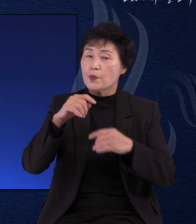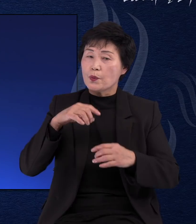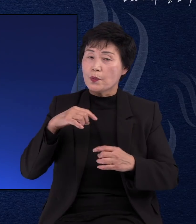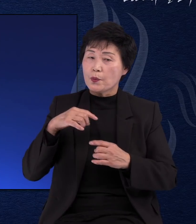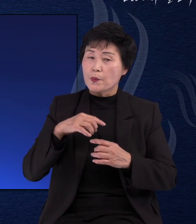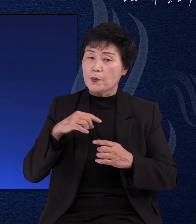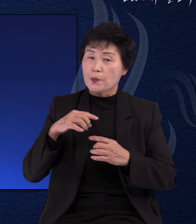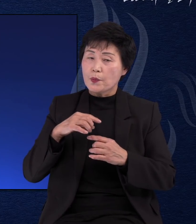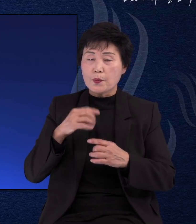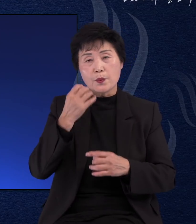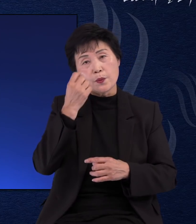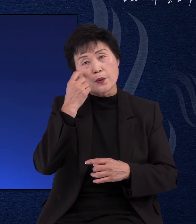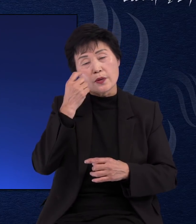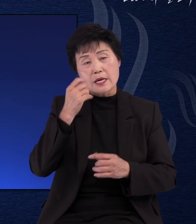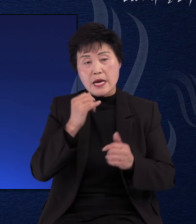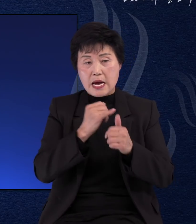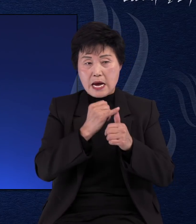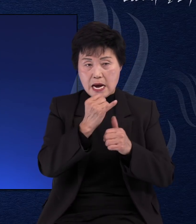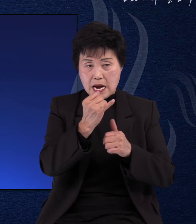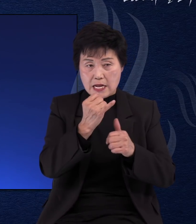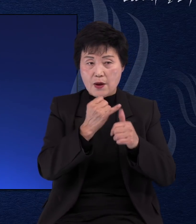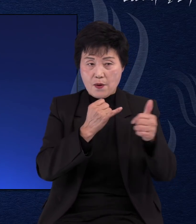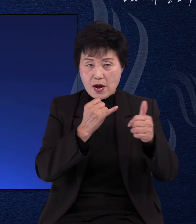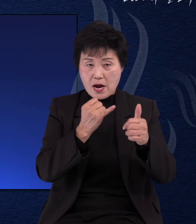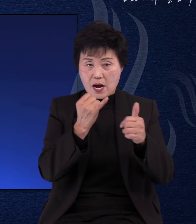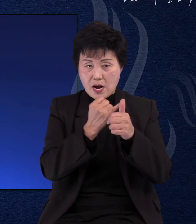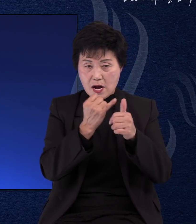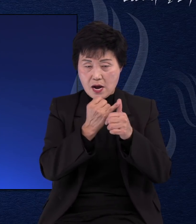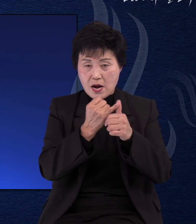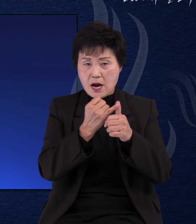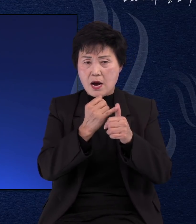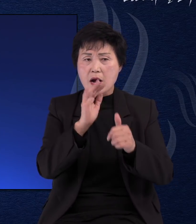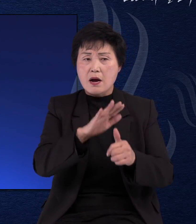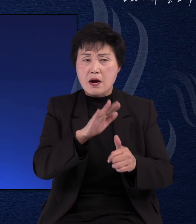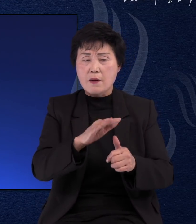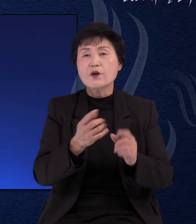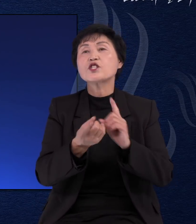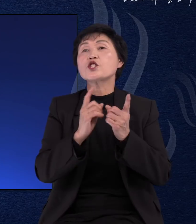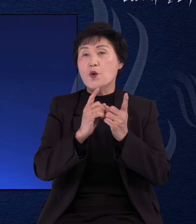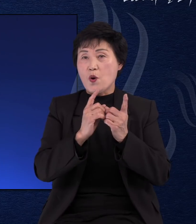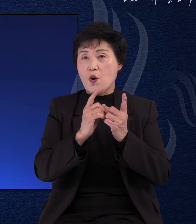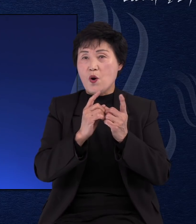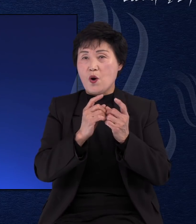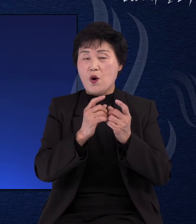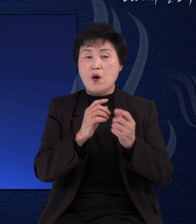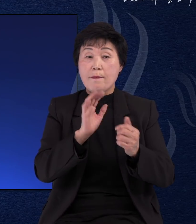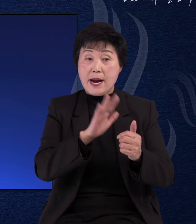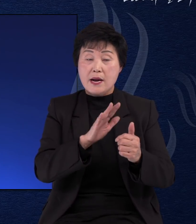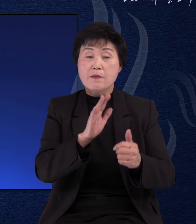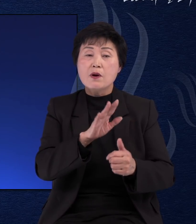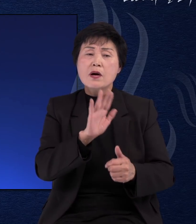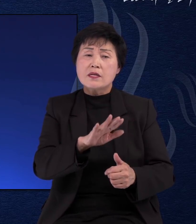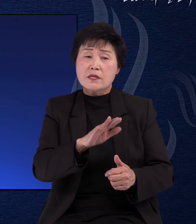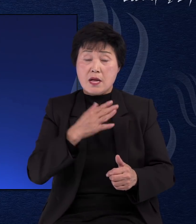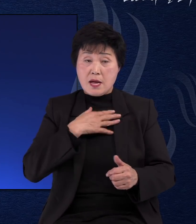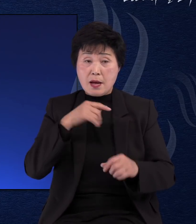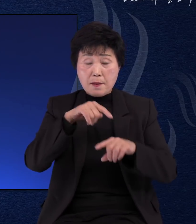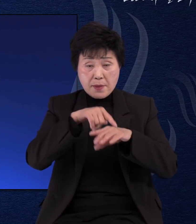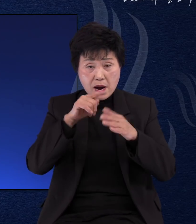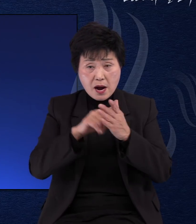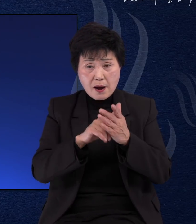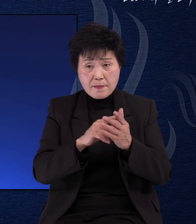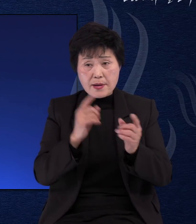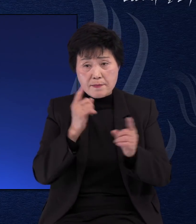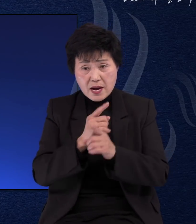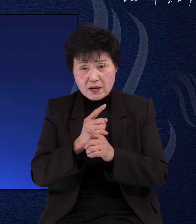아내와 제가 이렇게 다짐을 합니다. 여보, 내 마음이 바뀌어서 한국 가려면 당신이 막아주고, 당신 마음이 바뀌어서 한국 가려면 내가